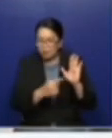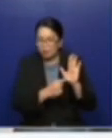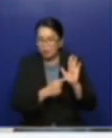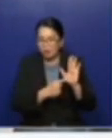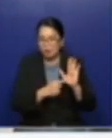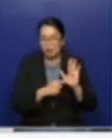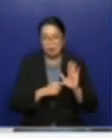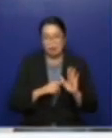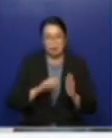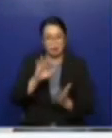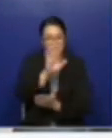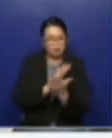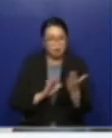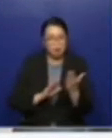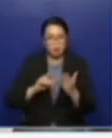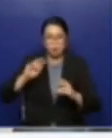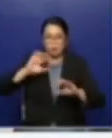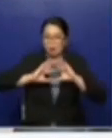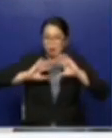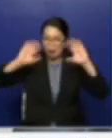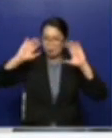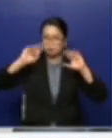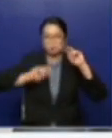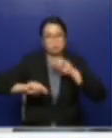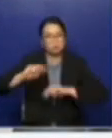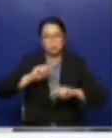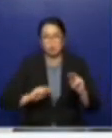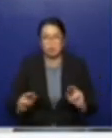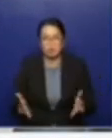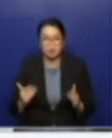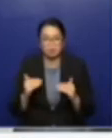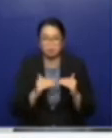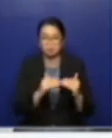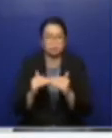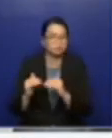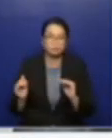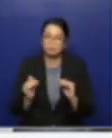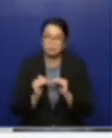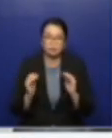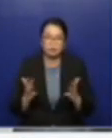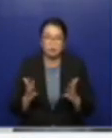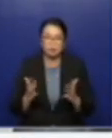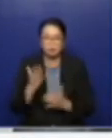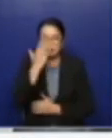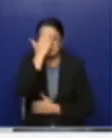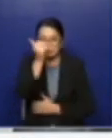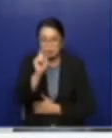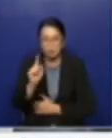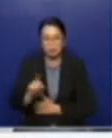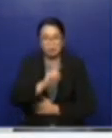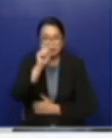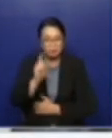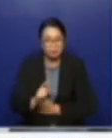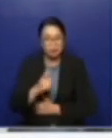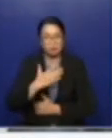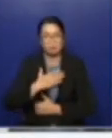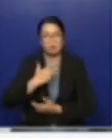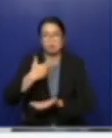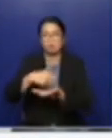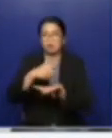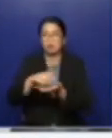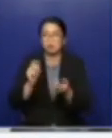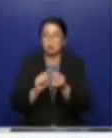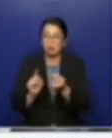ฐจึงไม่ดูแลพี่น้องประชาชนอย่างเสมอภาคกันท่านประธานที่เคารพครับผมกราบเรียนว่า